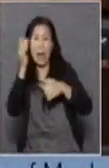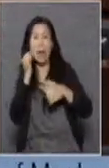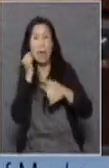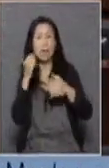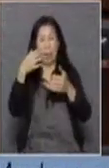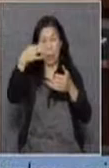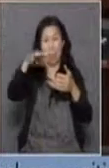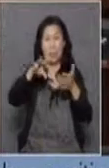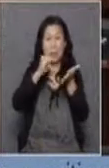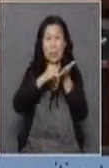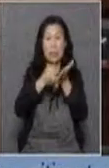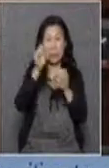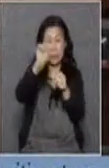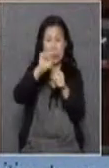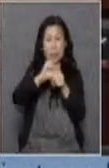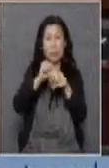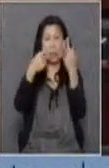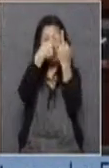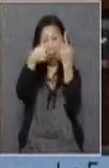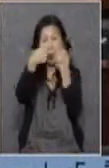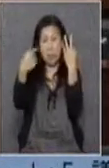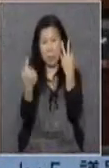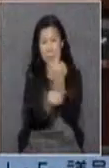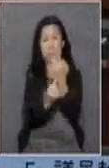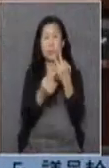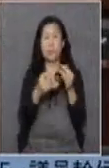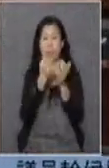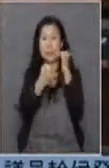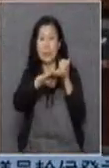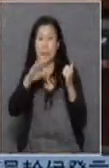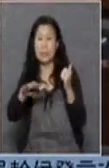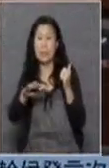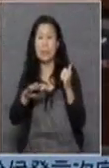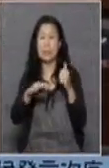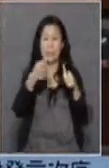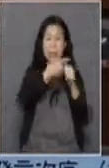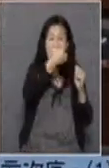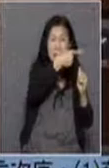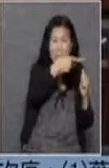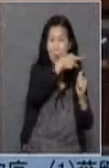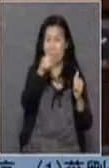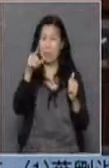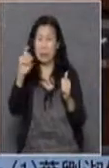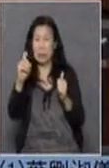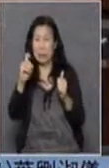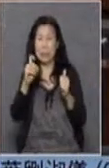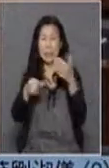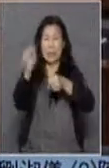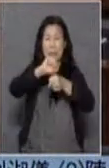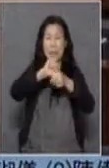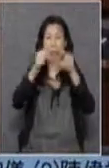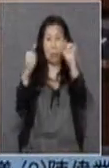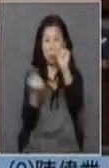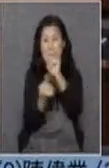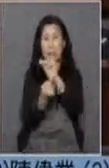额呢是希望增到呢是30万。子女免税额由第一位至到第九位上升到70000元，课税